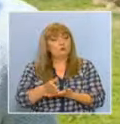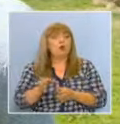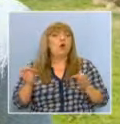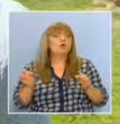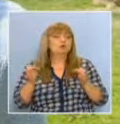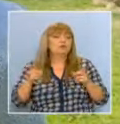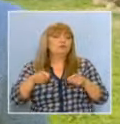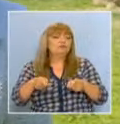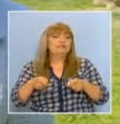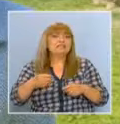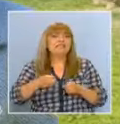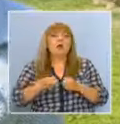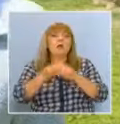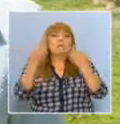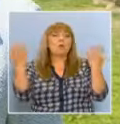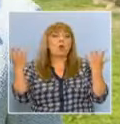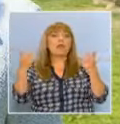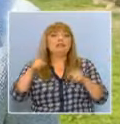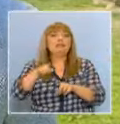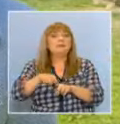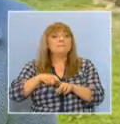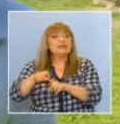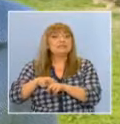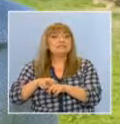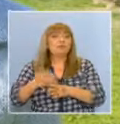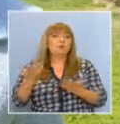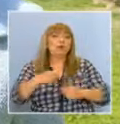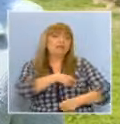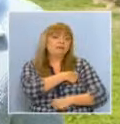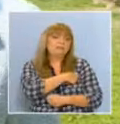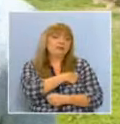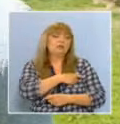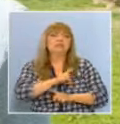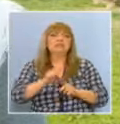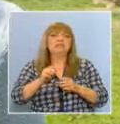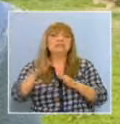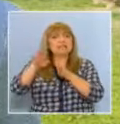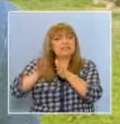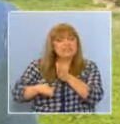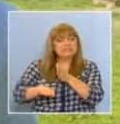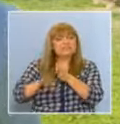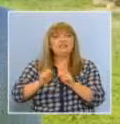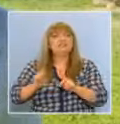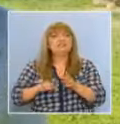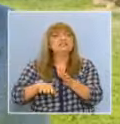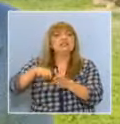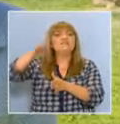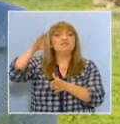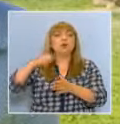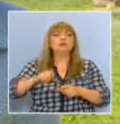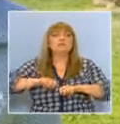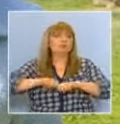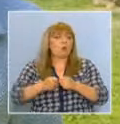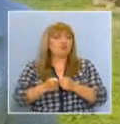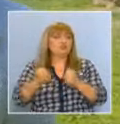тези пролетни месеци, когато температурите навън са нито ниски, нито безкрайно високи, за да увреждат здравето